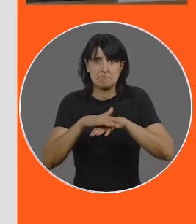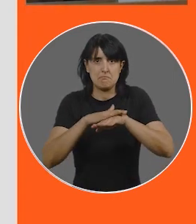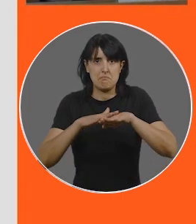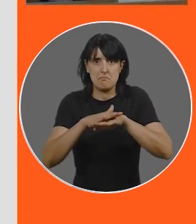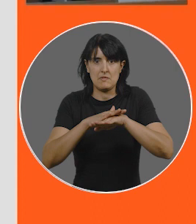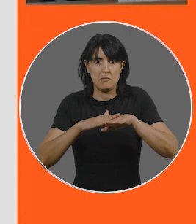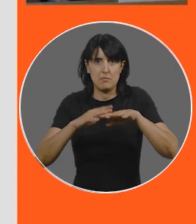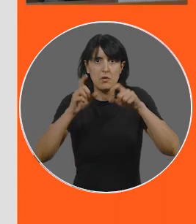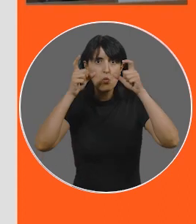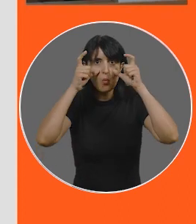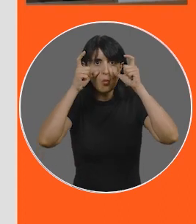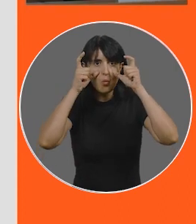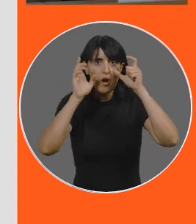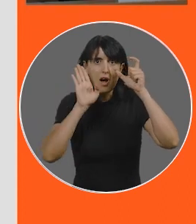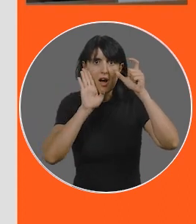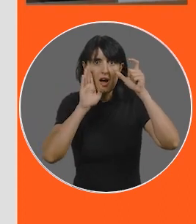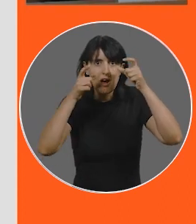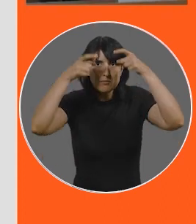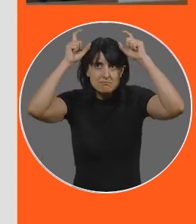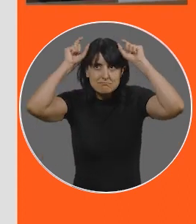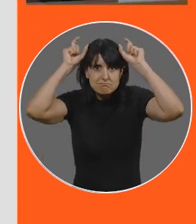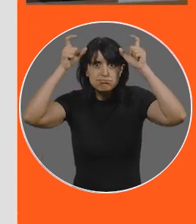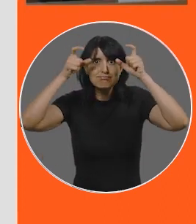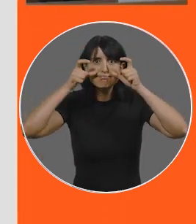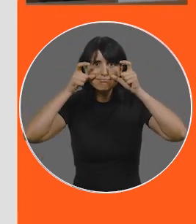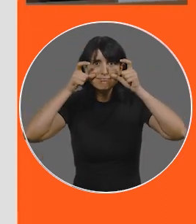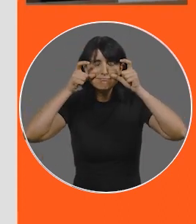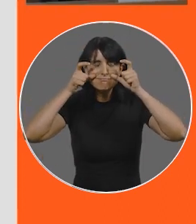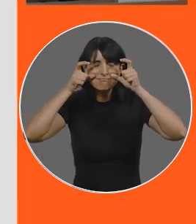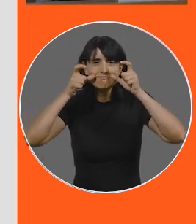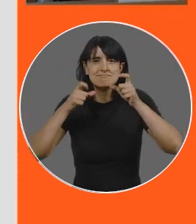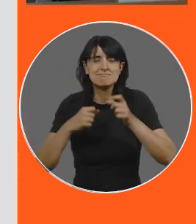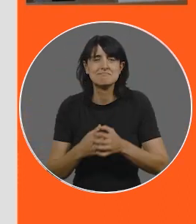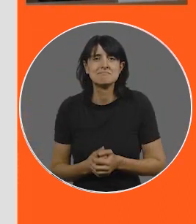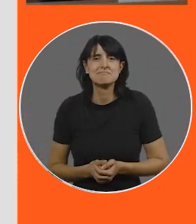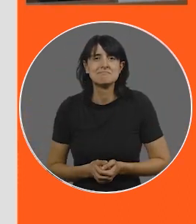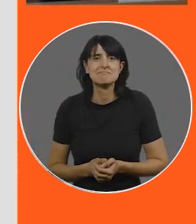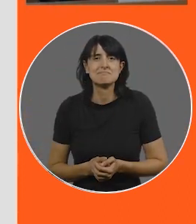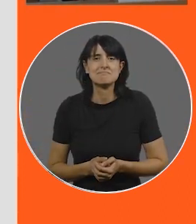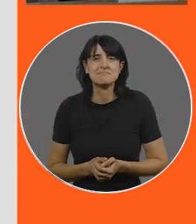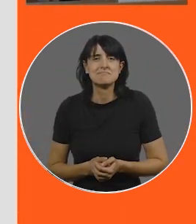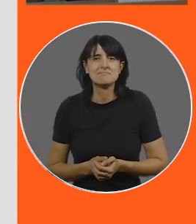En aquest... Ui, perdó, que m'he quedat les ulleres de diadema.